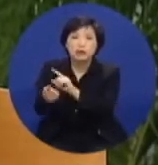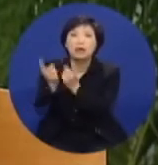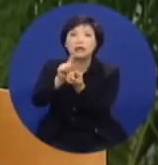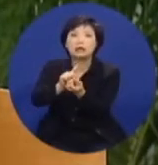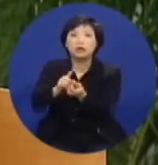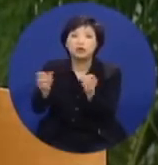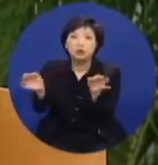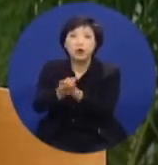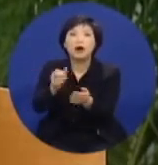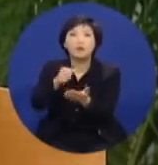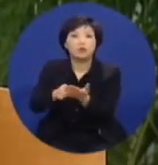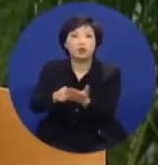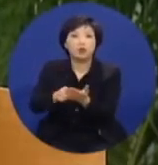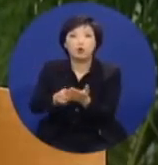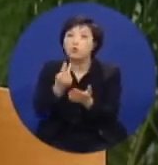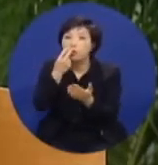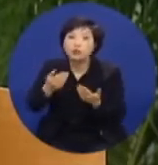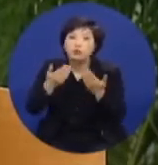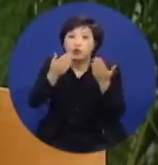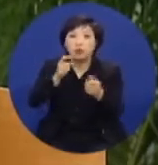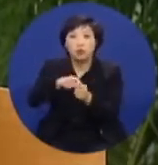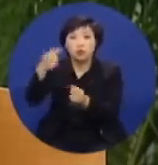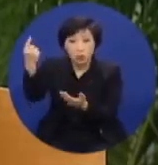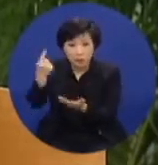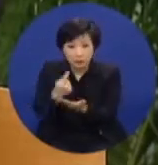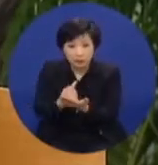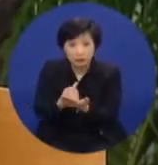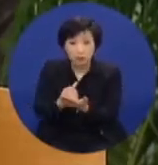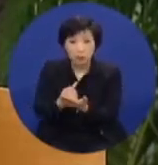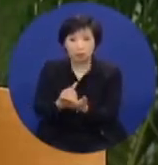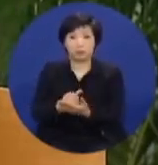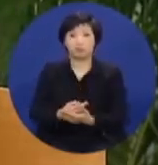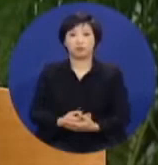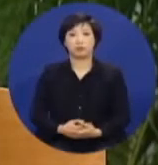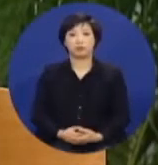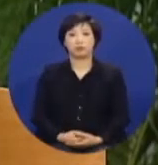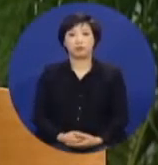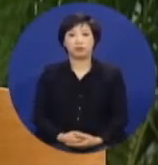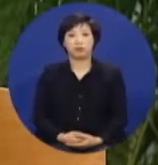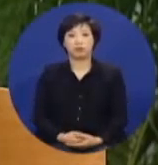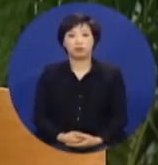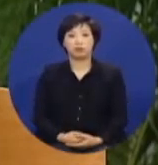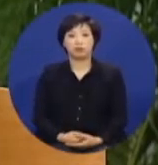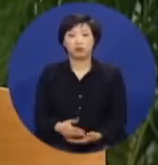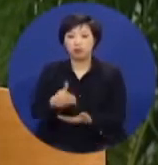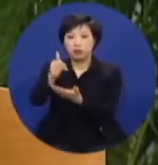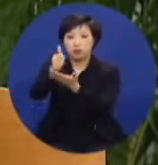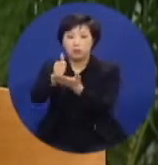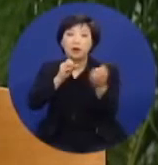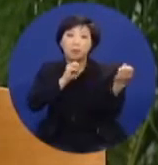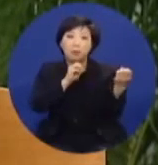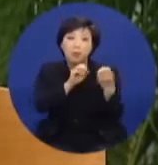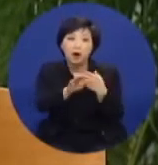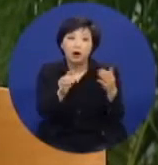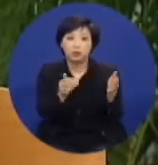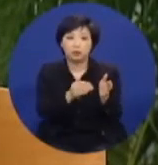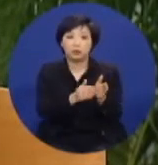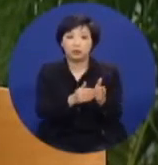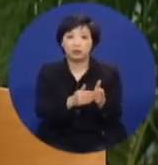주러 왔다 대정 물로 채워 왔다 에 힘이 그렇게 말씀하셨어요